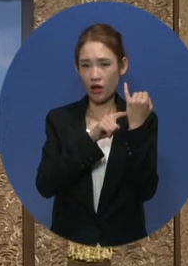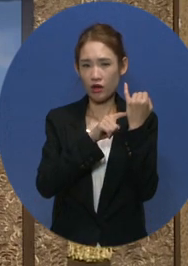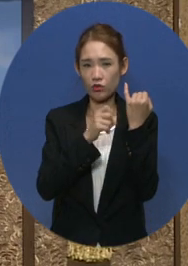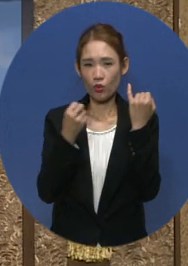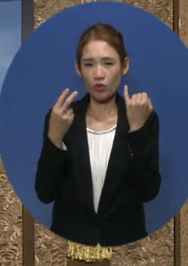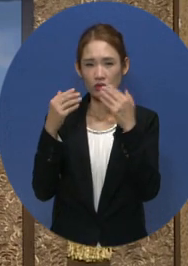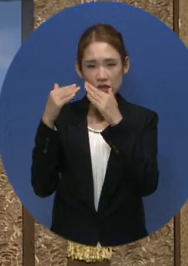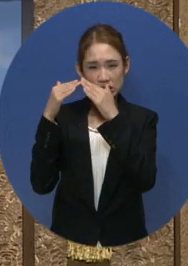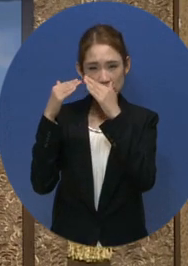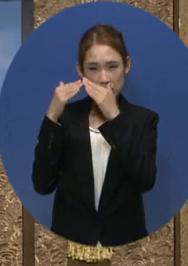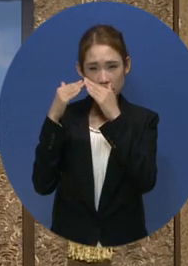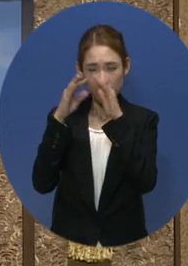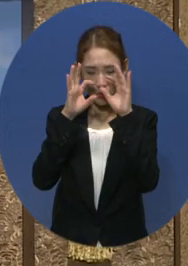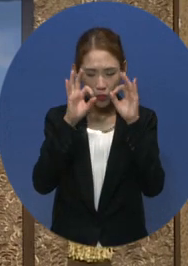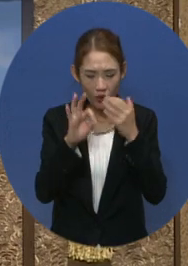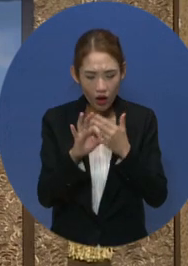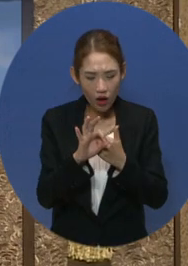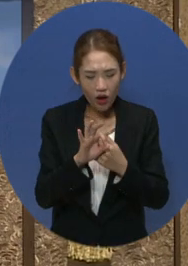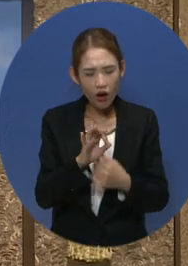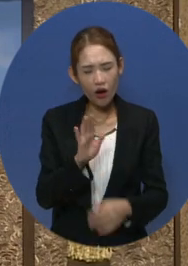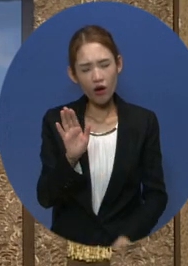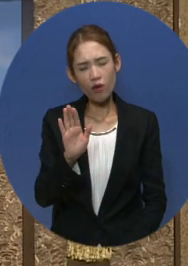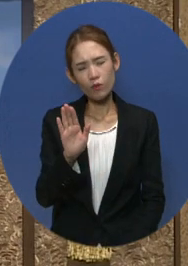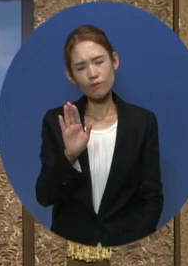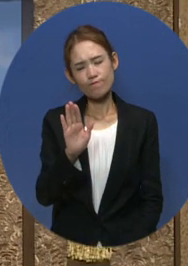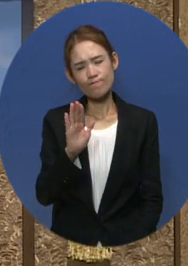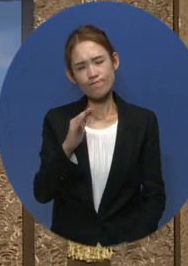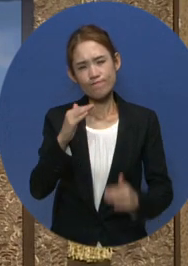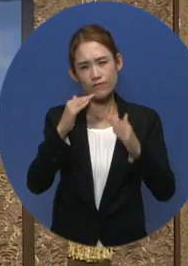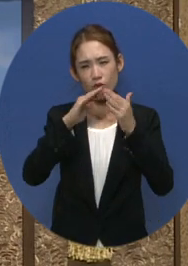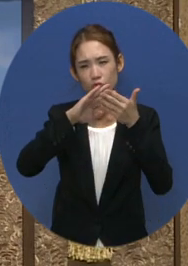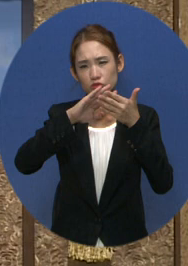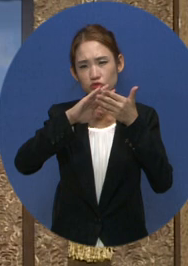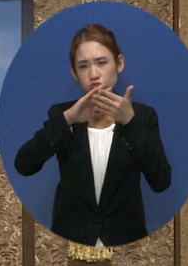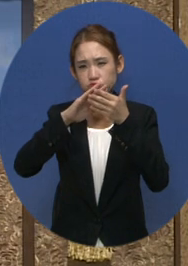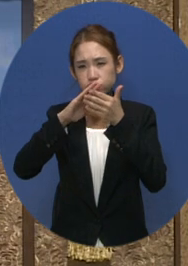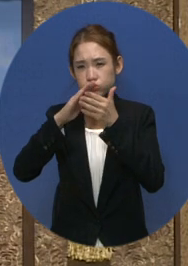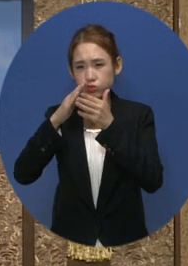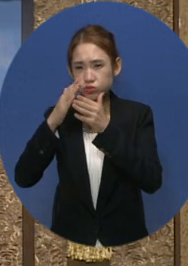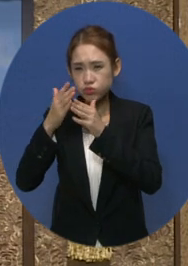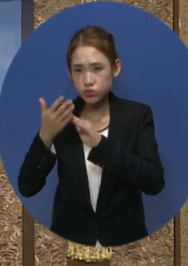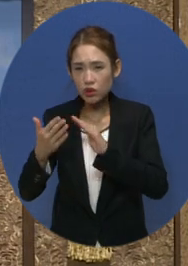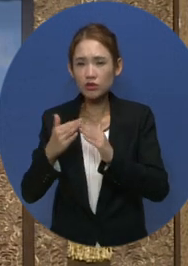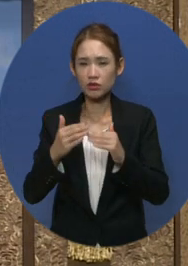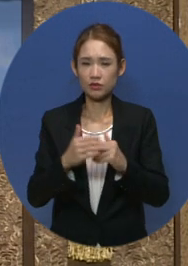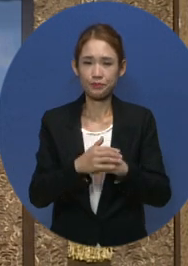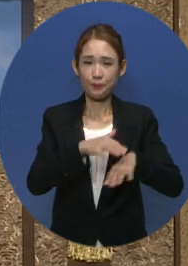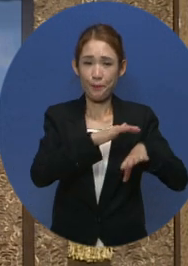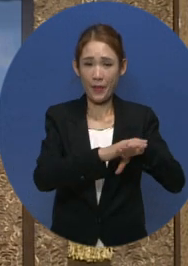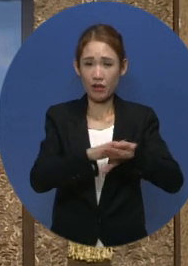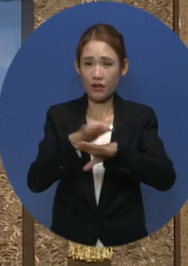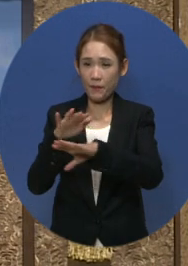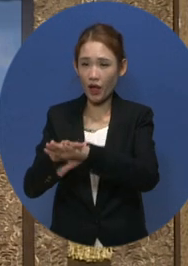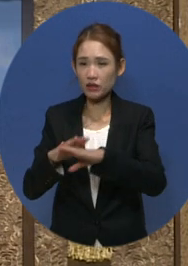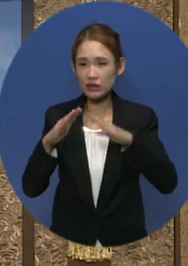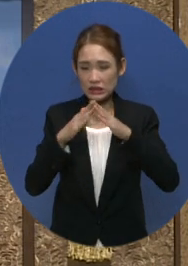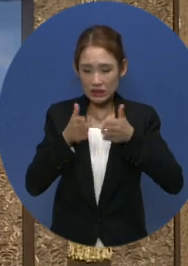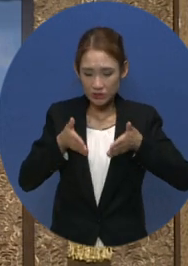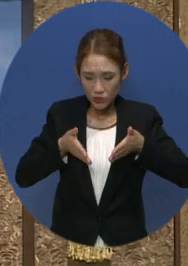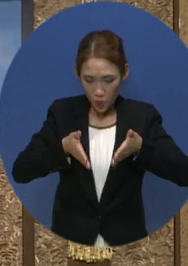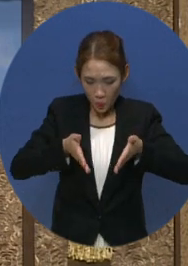집이 도저히 살 수 없는 집이에요. 환자집과 환자집 그 사이의